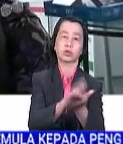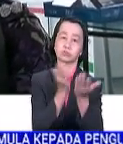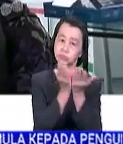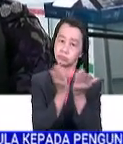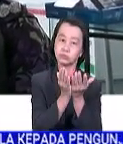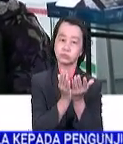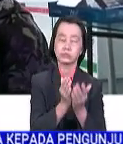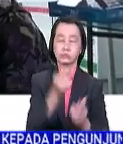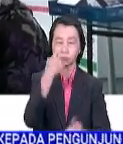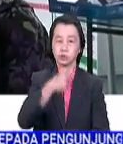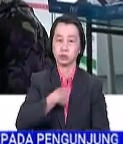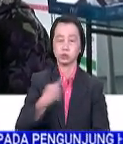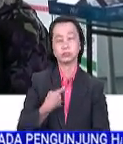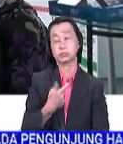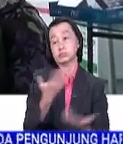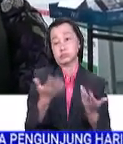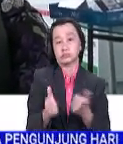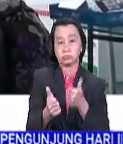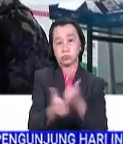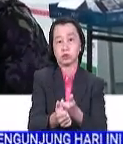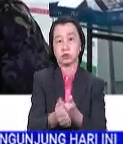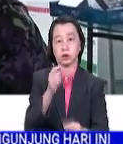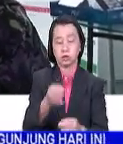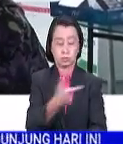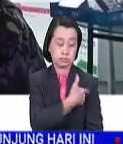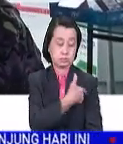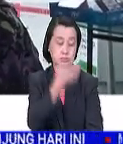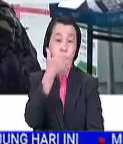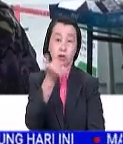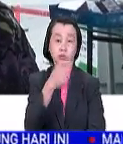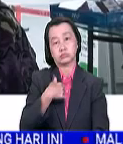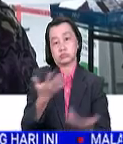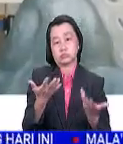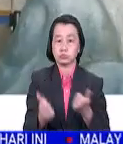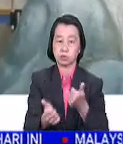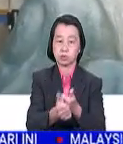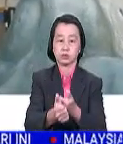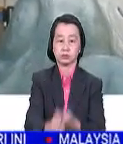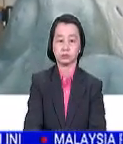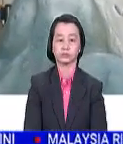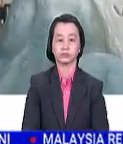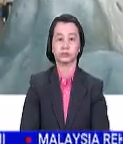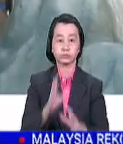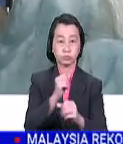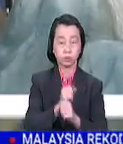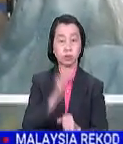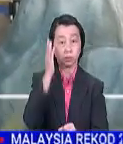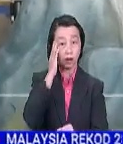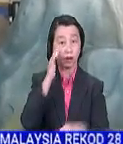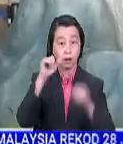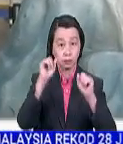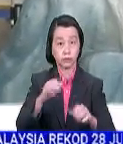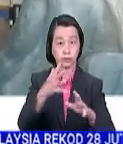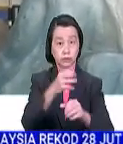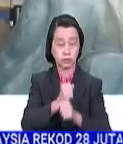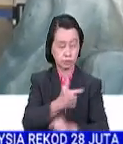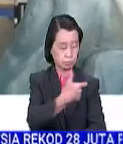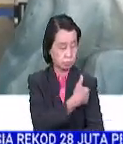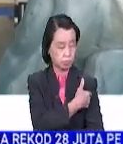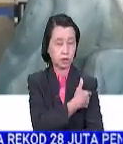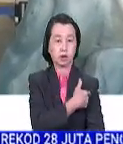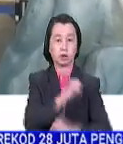Pada saya, kita ikutlah. Kalau dah memang vaksin yang terbaik, memang kita buat yang terbaiklah. Dapat tahu dah dapat boleh dapat vaksin ni